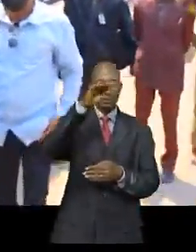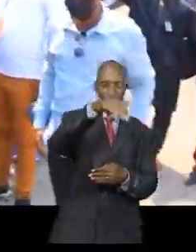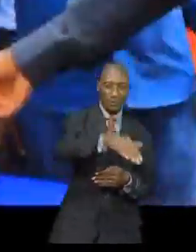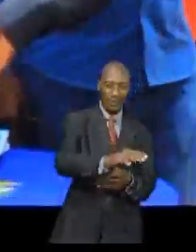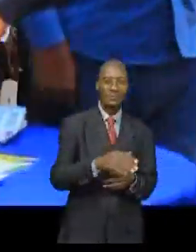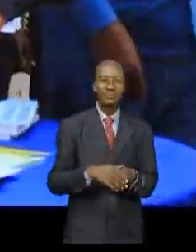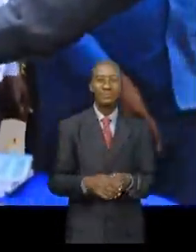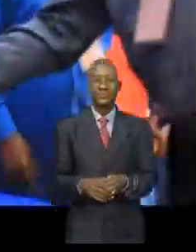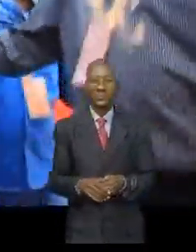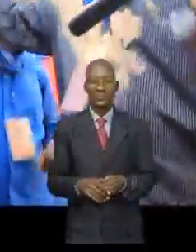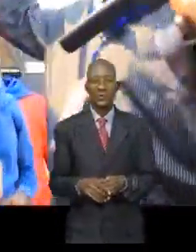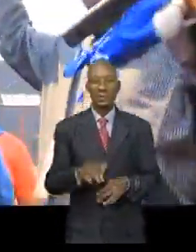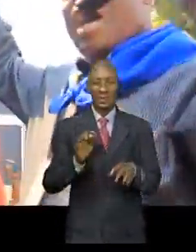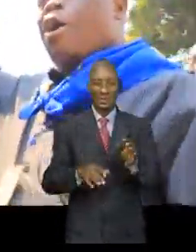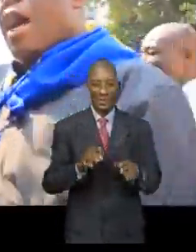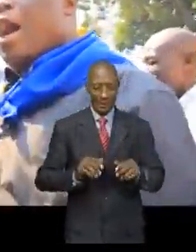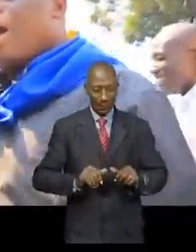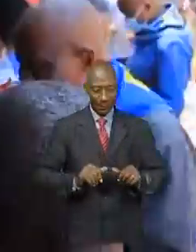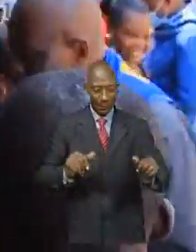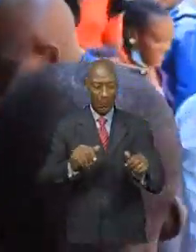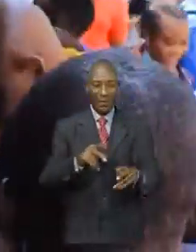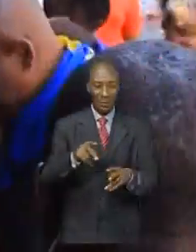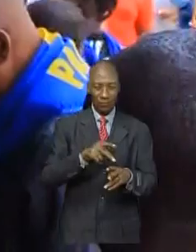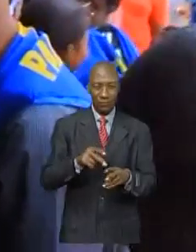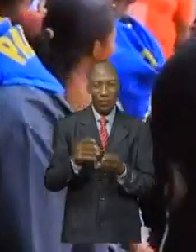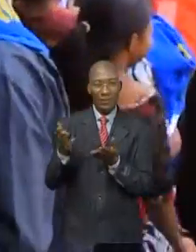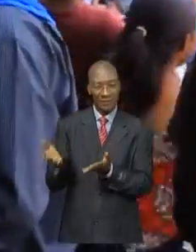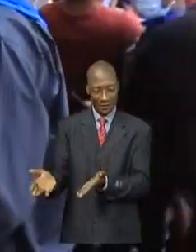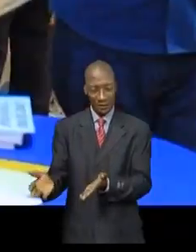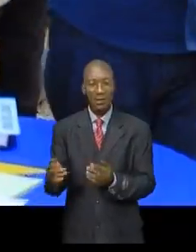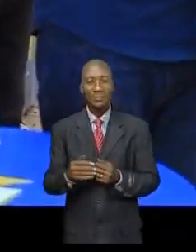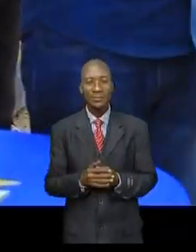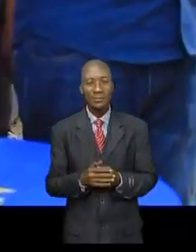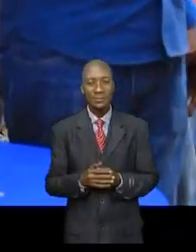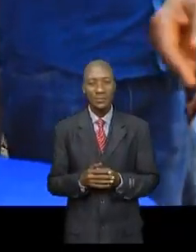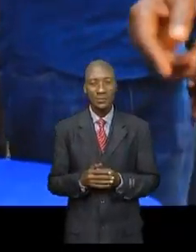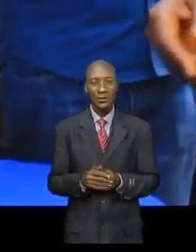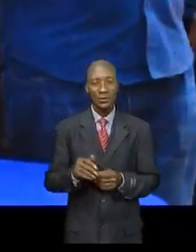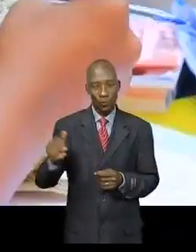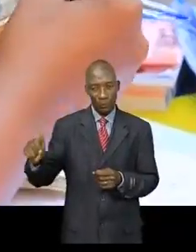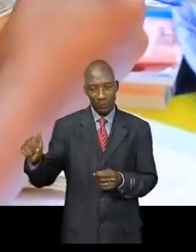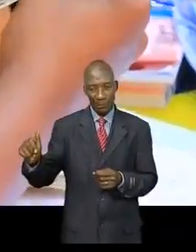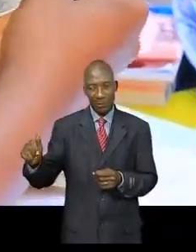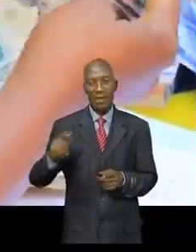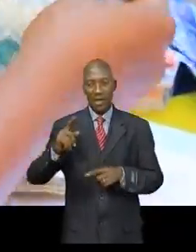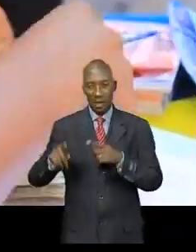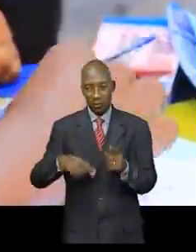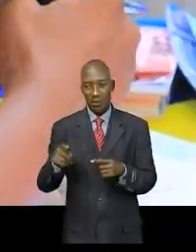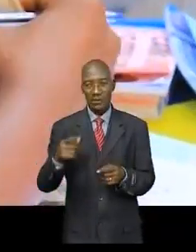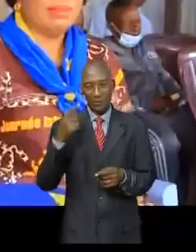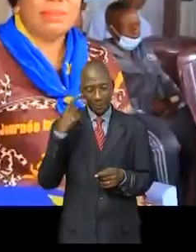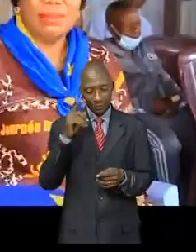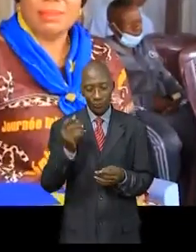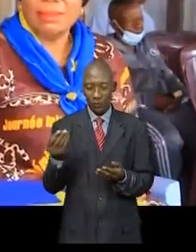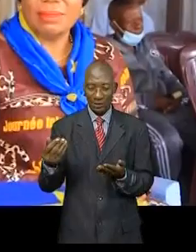son secrétaire permanent intérimaire, Godefra Mayobo, était le premier à donner sa cotisation spéciale pour la réussite du dit